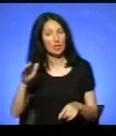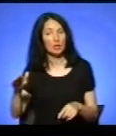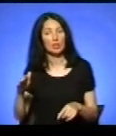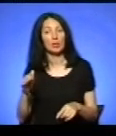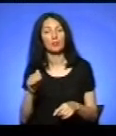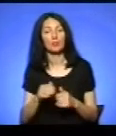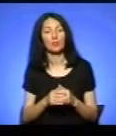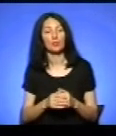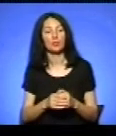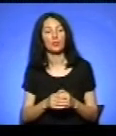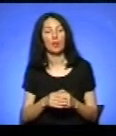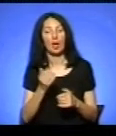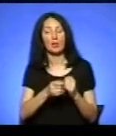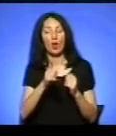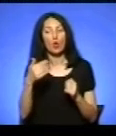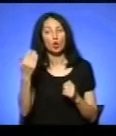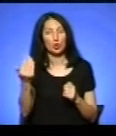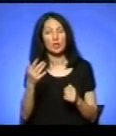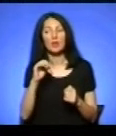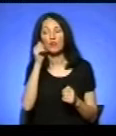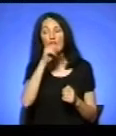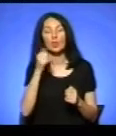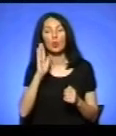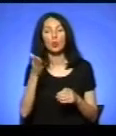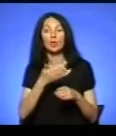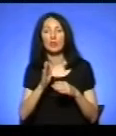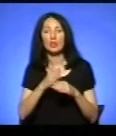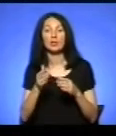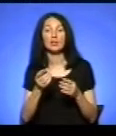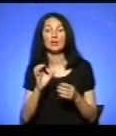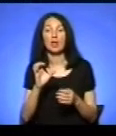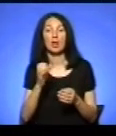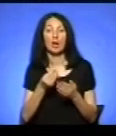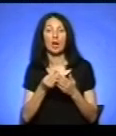і на кожного з них у рік буде виділятися певна